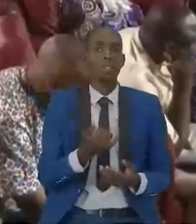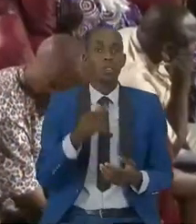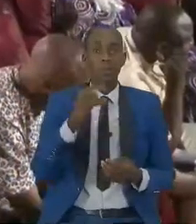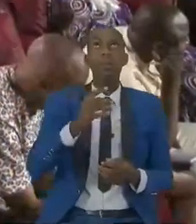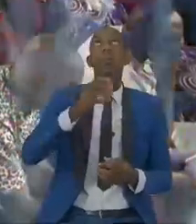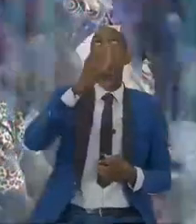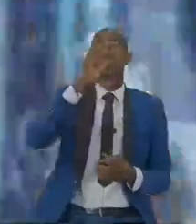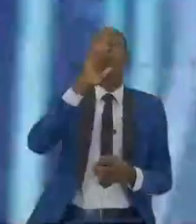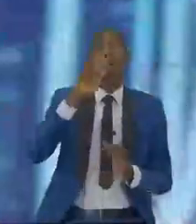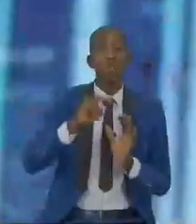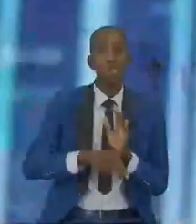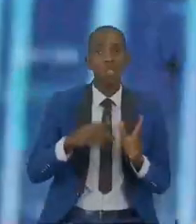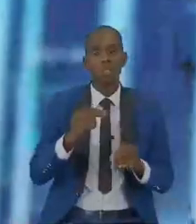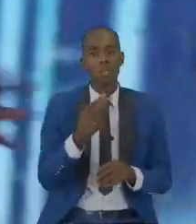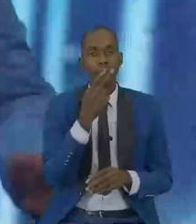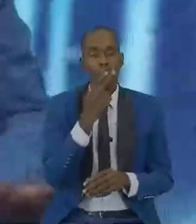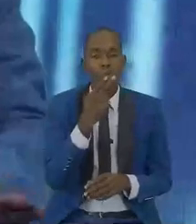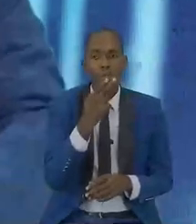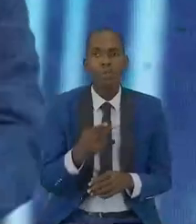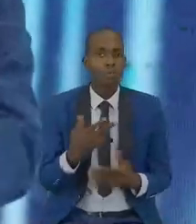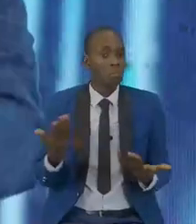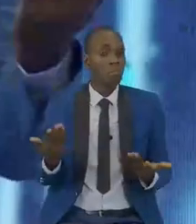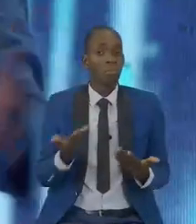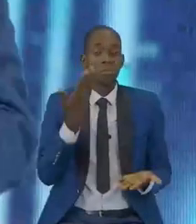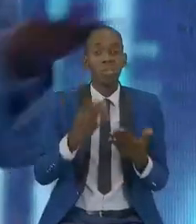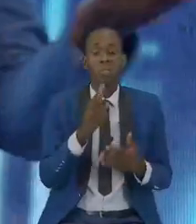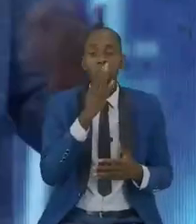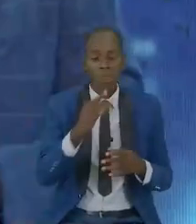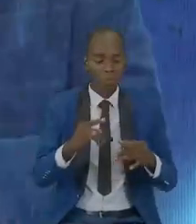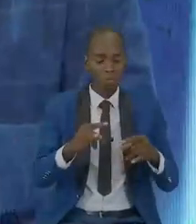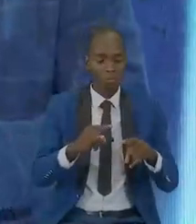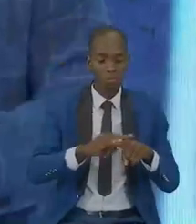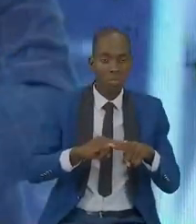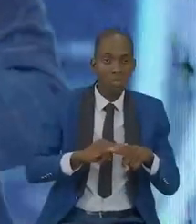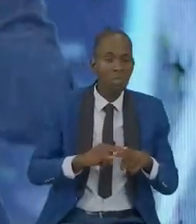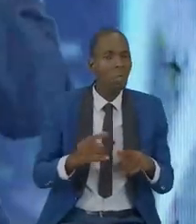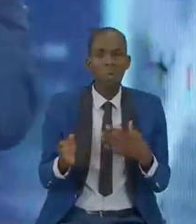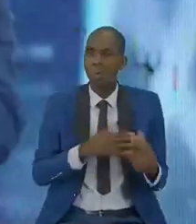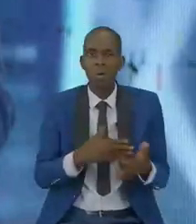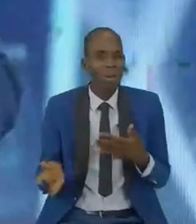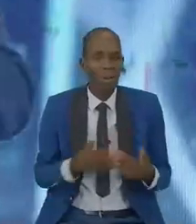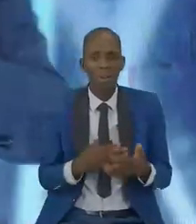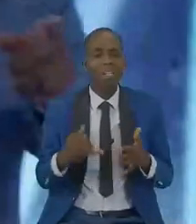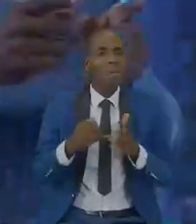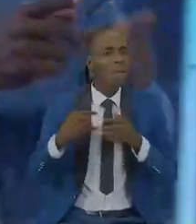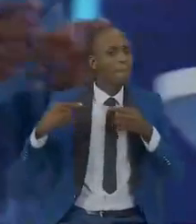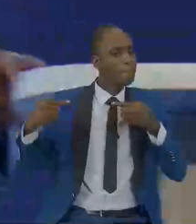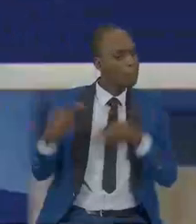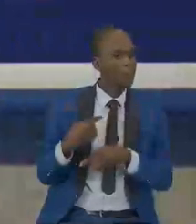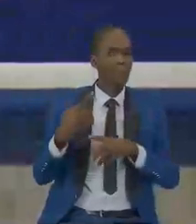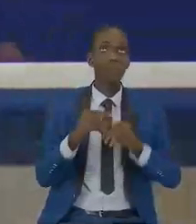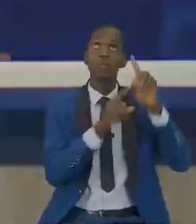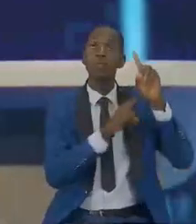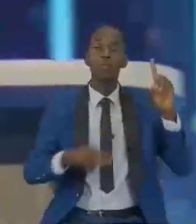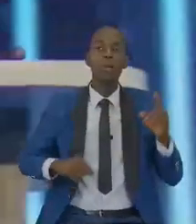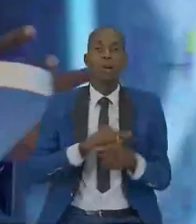Seigneur, l'adultère, la fornication, l'ivrognerie et le tabagisme, que la toxicomanie, quelle que